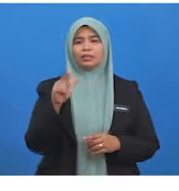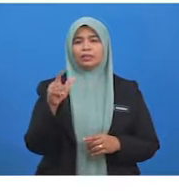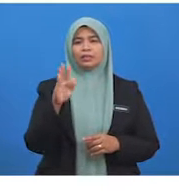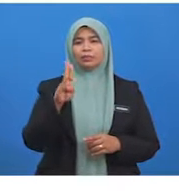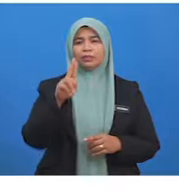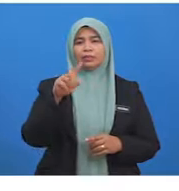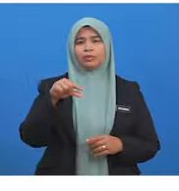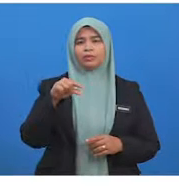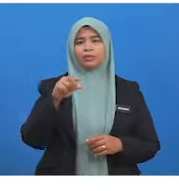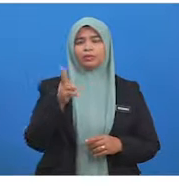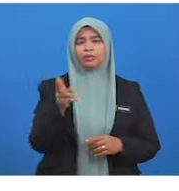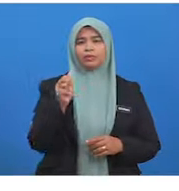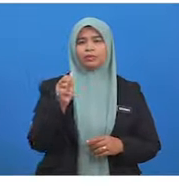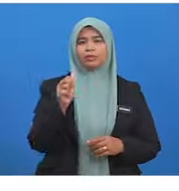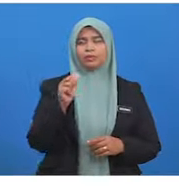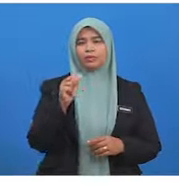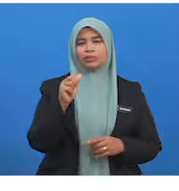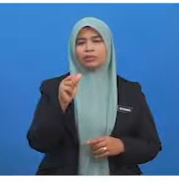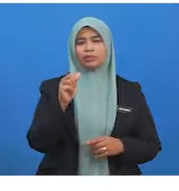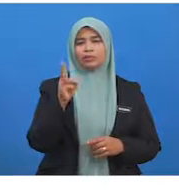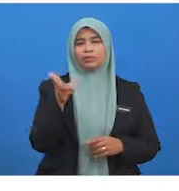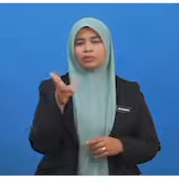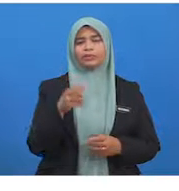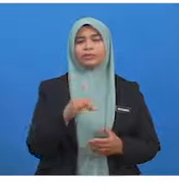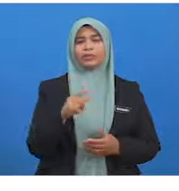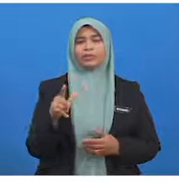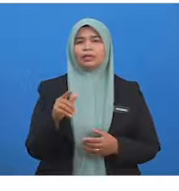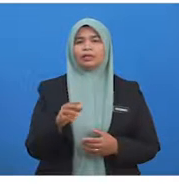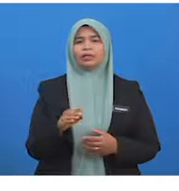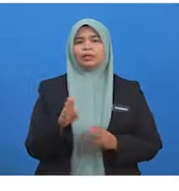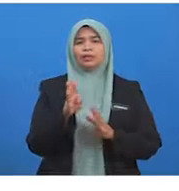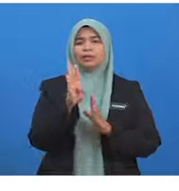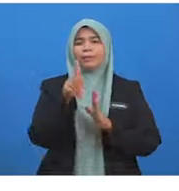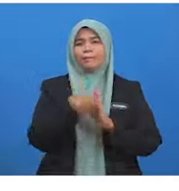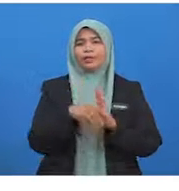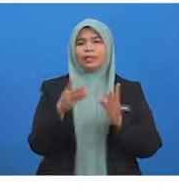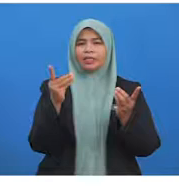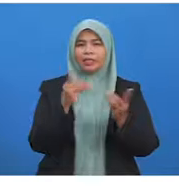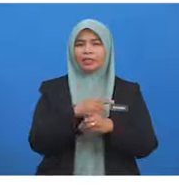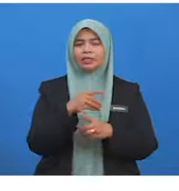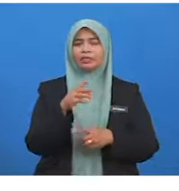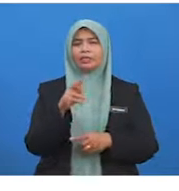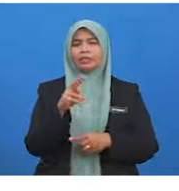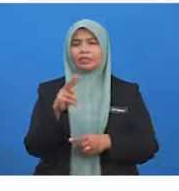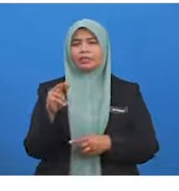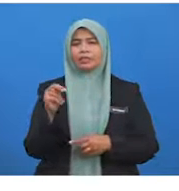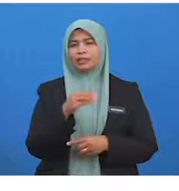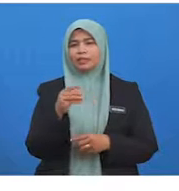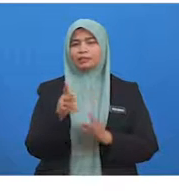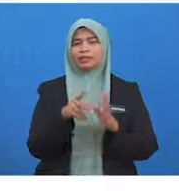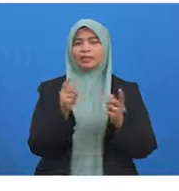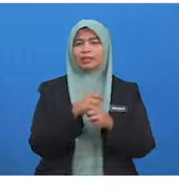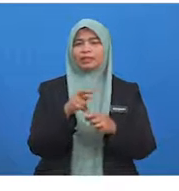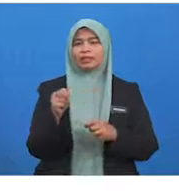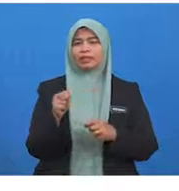ialah penderhakaan dan penentangan daripada satu kumpulan terhadap pemerintah yang sah